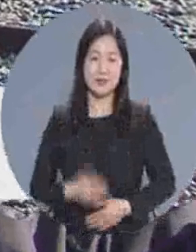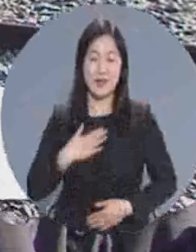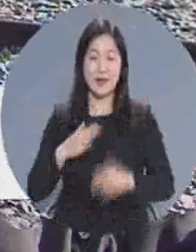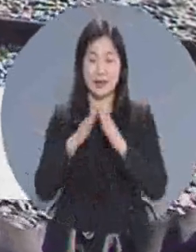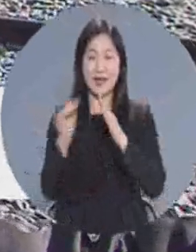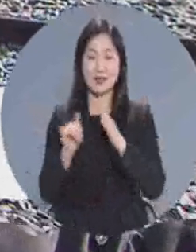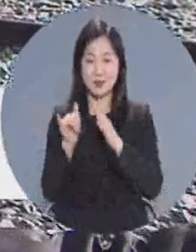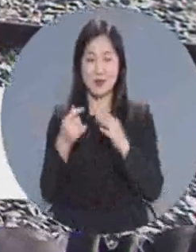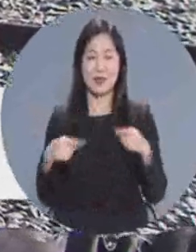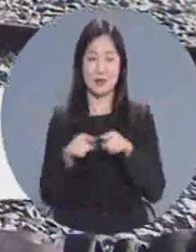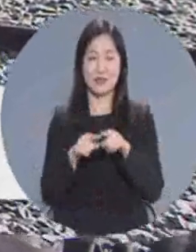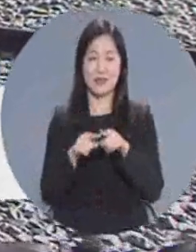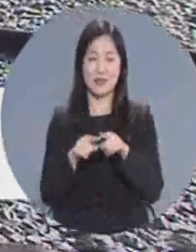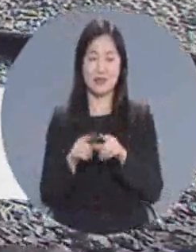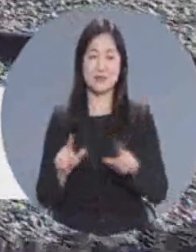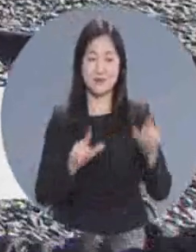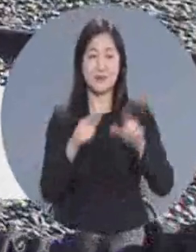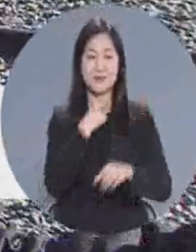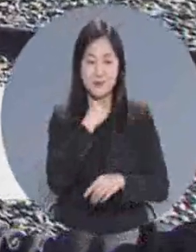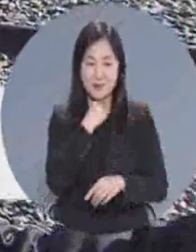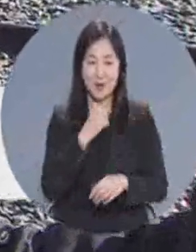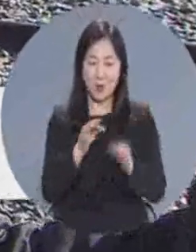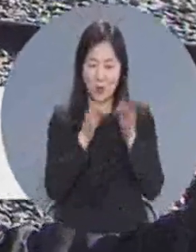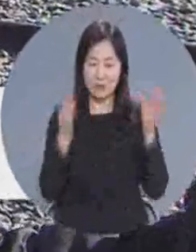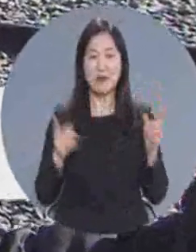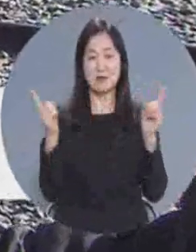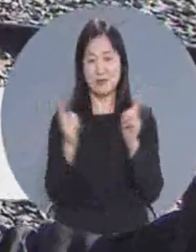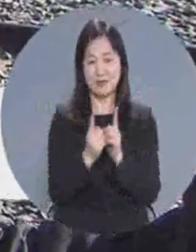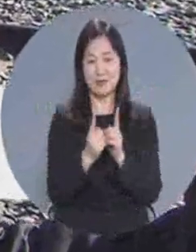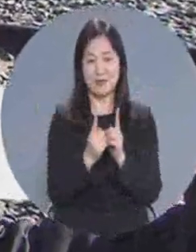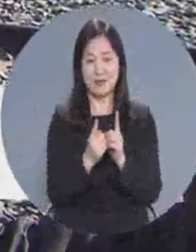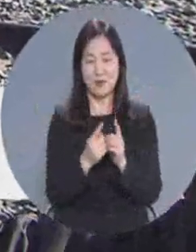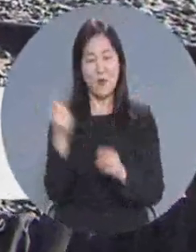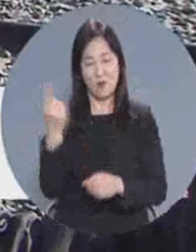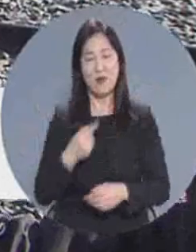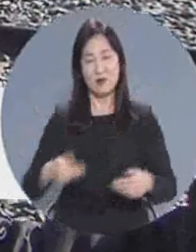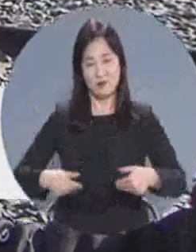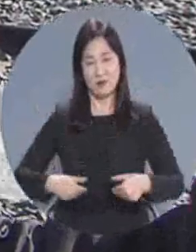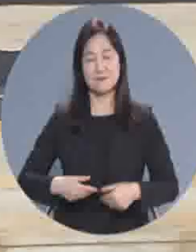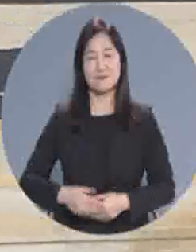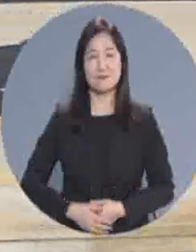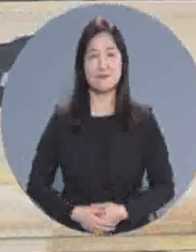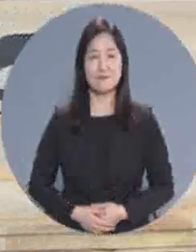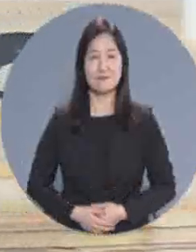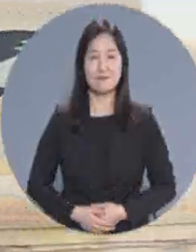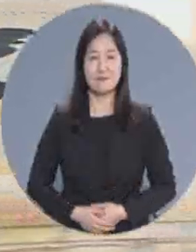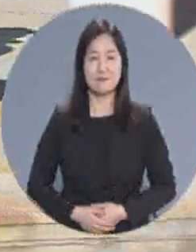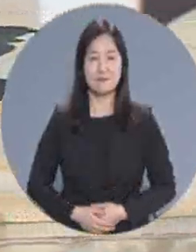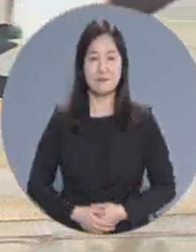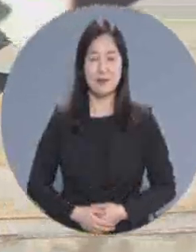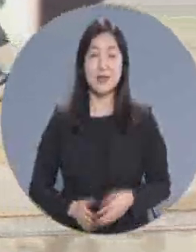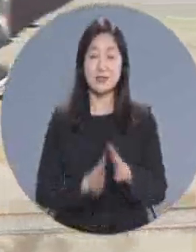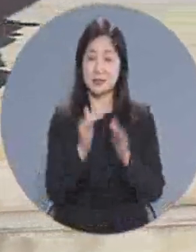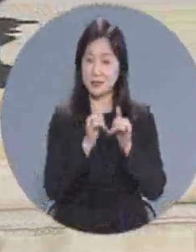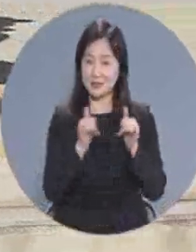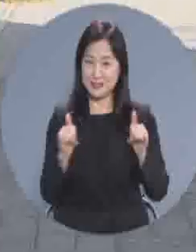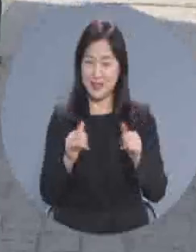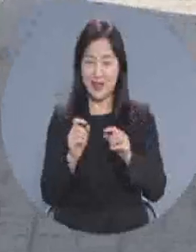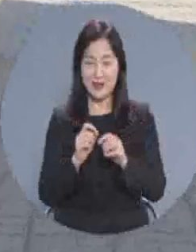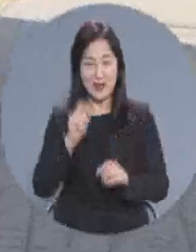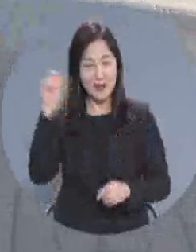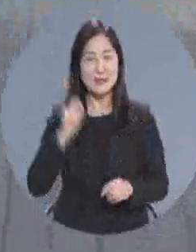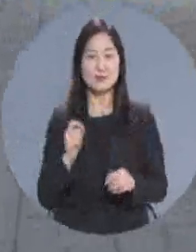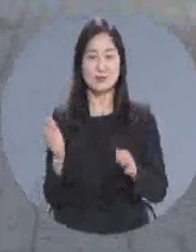시간을 좀 보내고 와야 돼서 또 오랜만에 뵈니까 그래도 와야겠다 싶어가지고. 일부 시민들은 이른